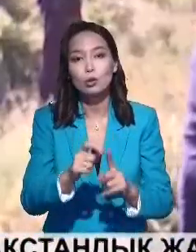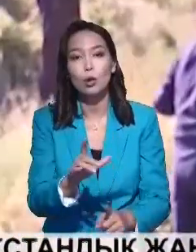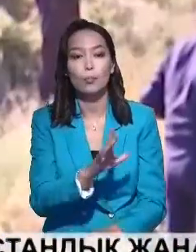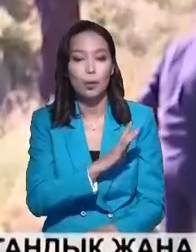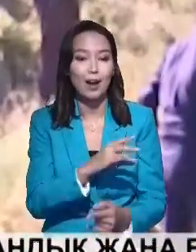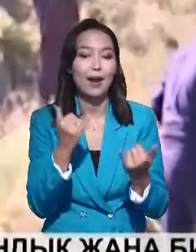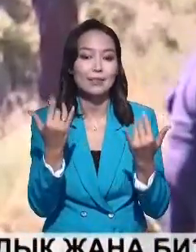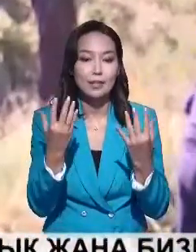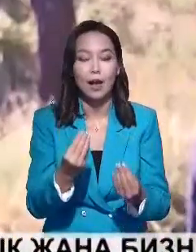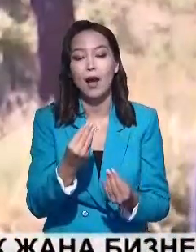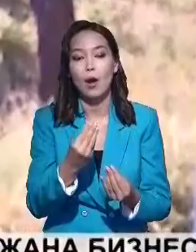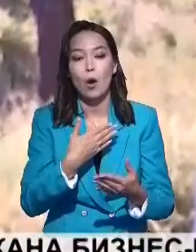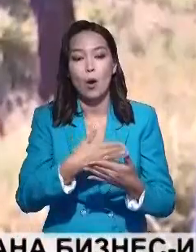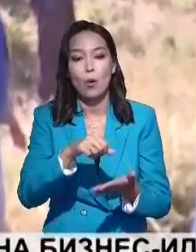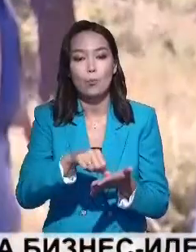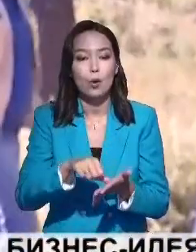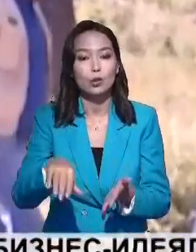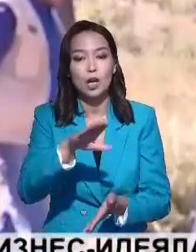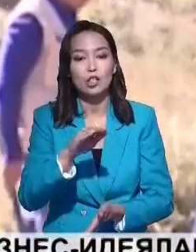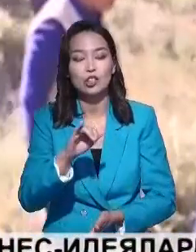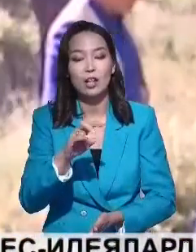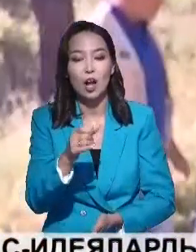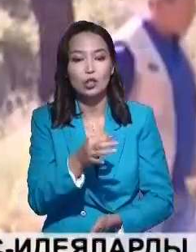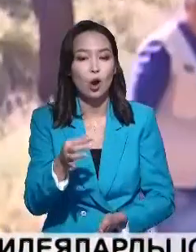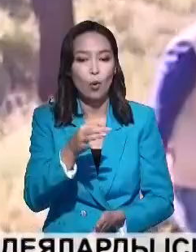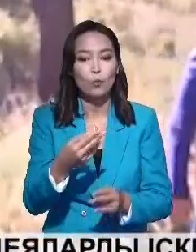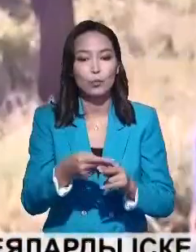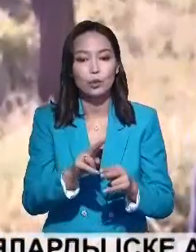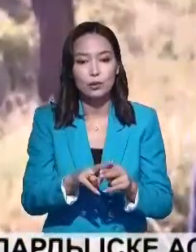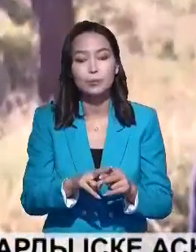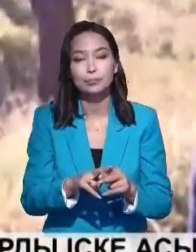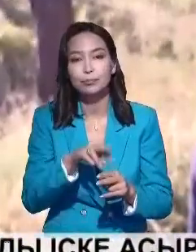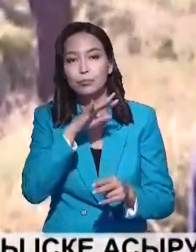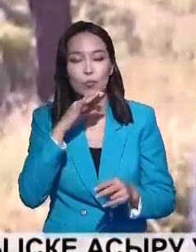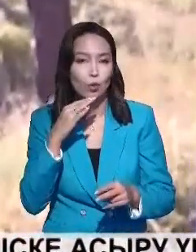Бүгінде акция Жалағаш ауданы бойынша ауқымды түрде өткізіліп келеді.